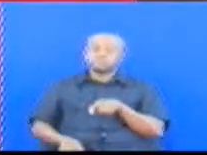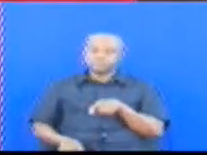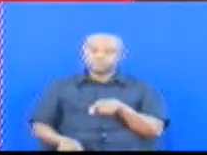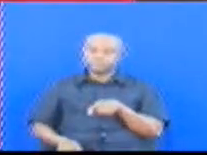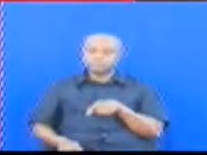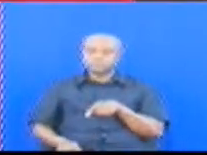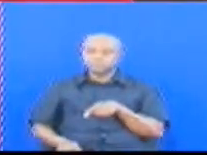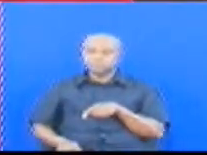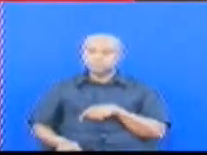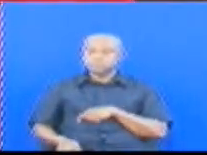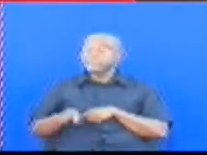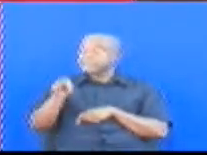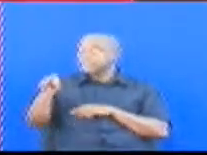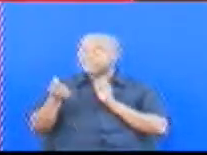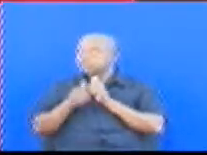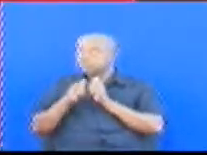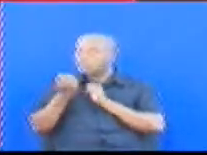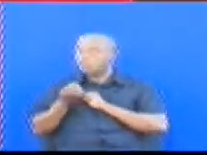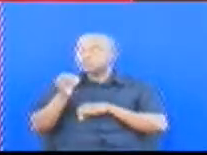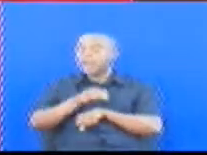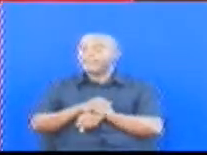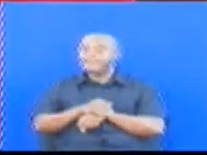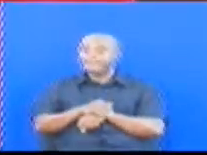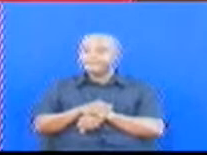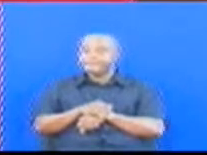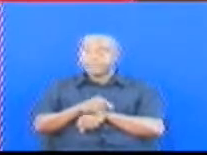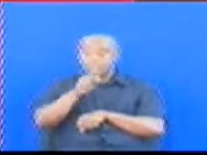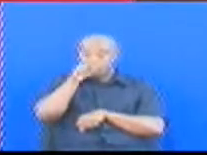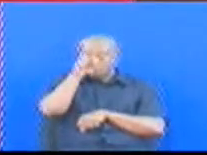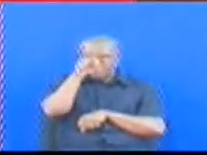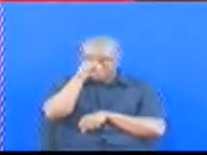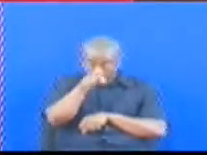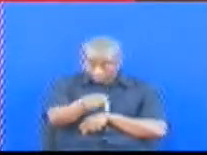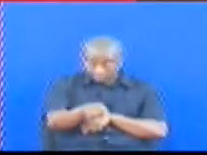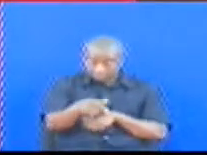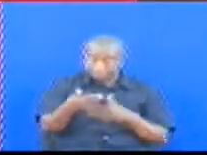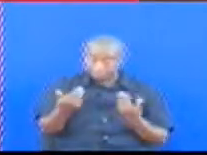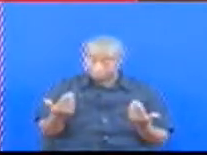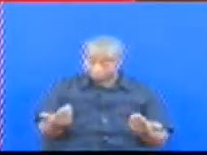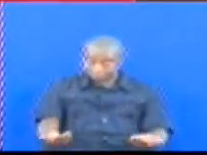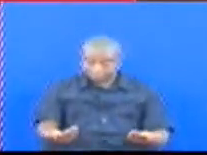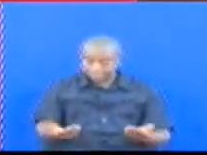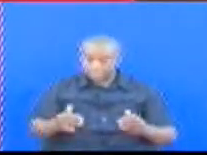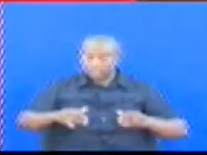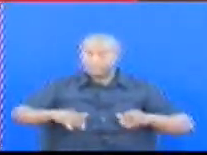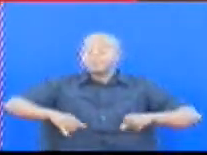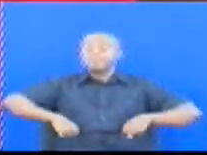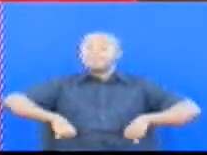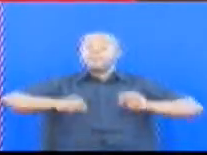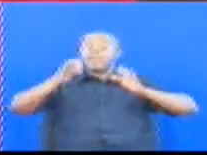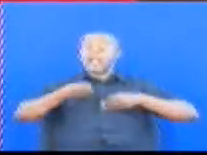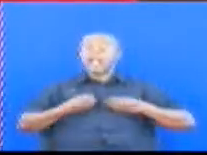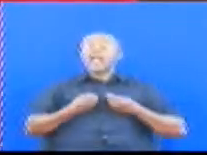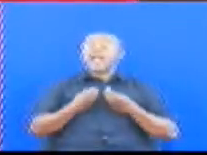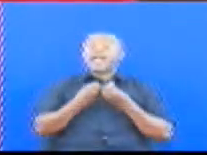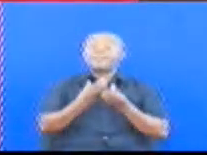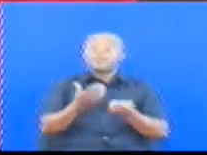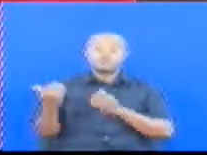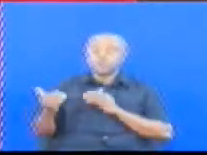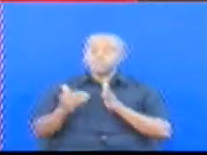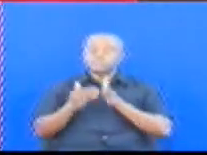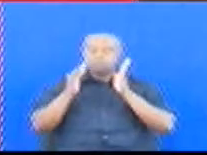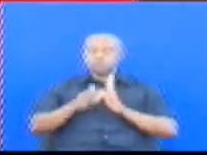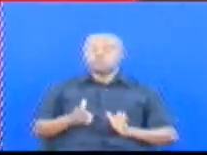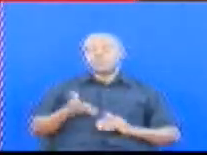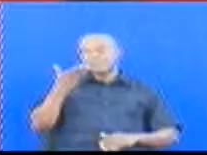na hili ni swala la profession, apewe mamlaka haya Chief Justice na sio waziri ambaye anabadilika mara kwa mara.